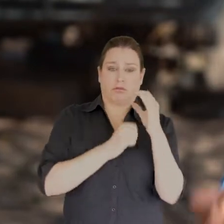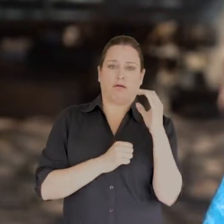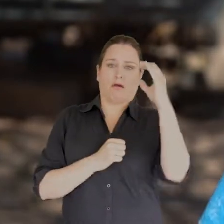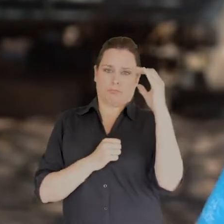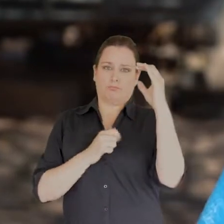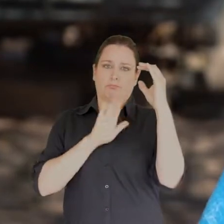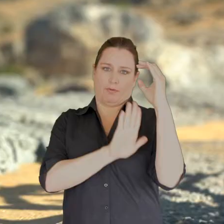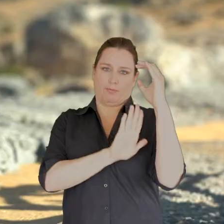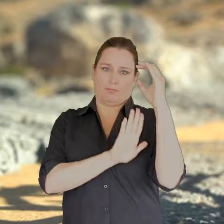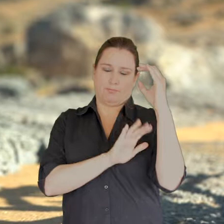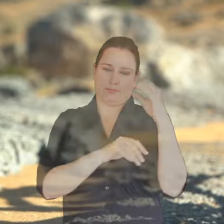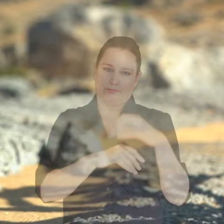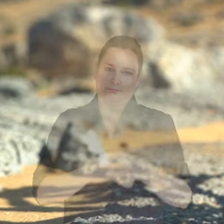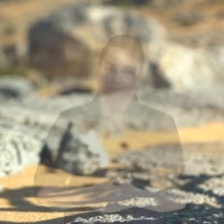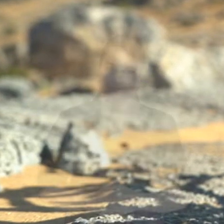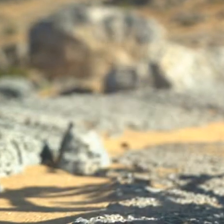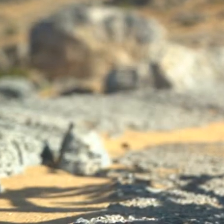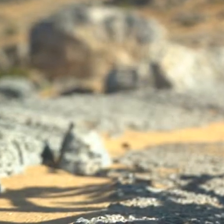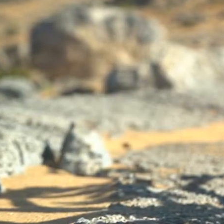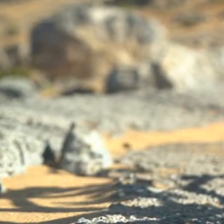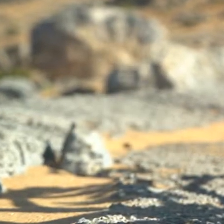spallen, wordt die binnen opgehangen.